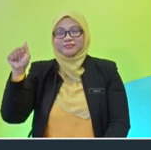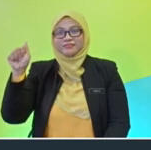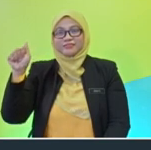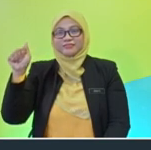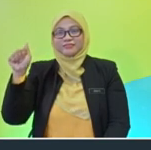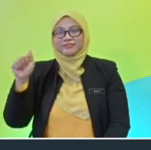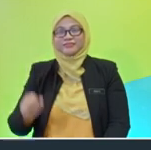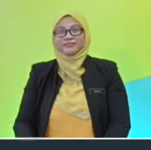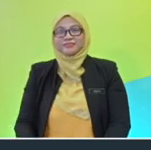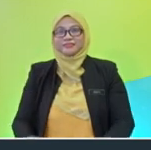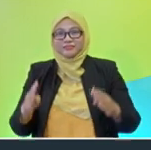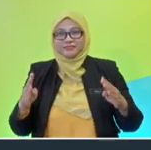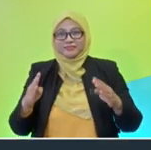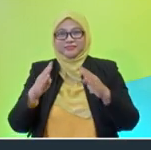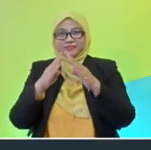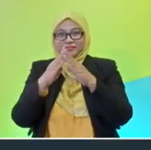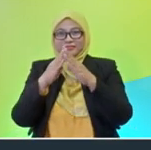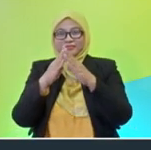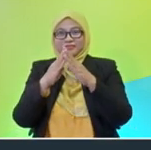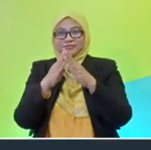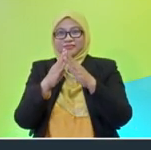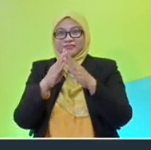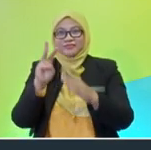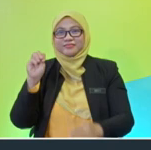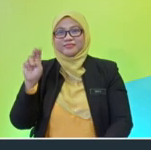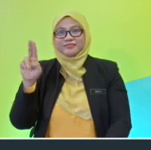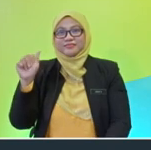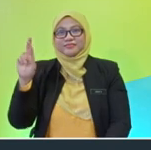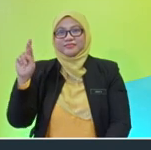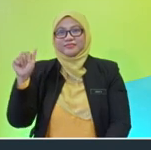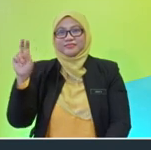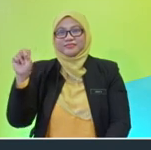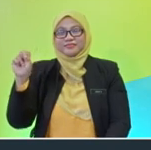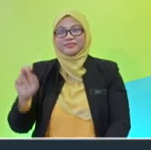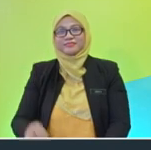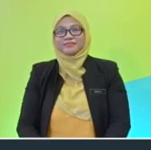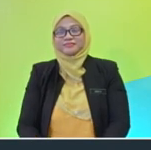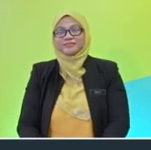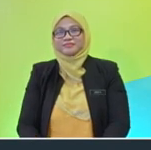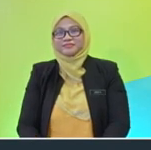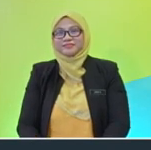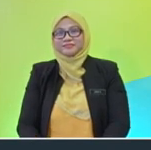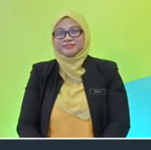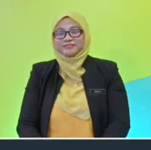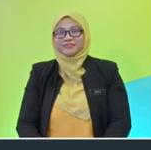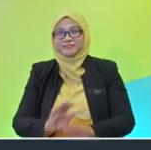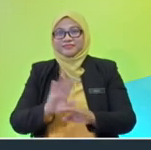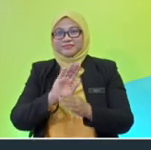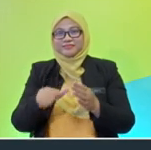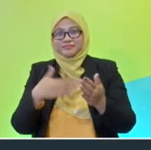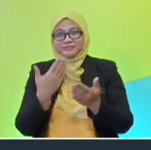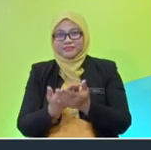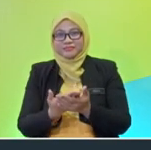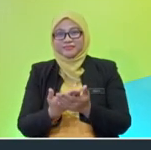Oke Candi Muara Jambi oke tidak semua kerajaan yang wujud sepanjang abad-abad ini mempunyai